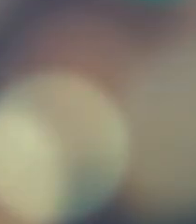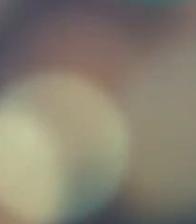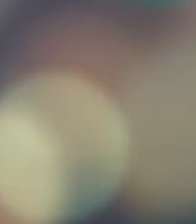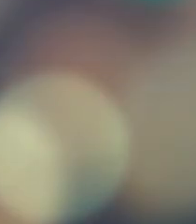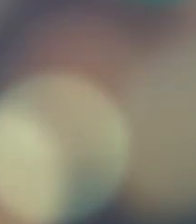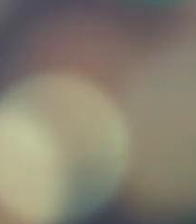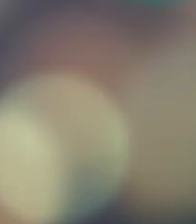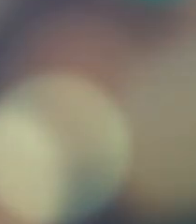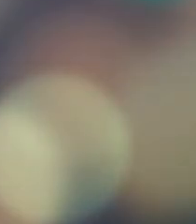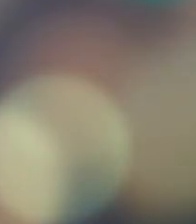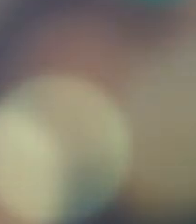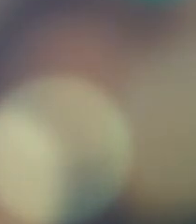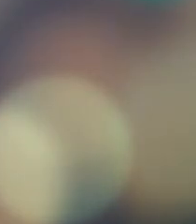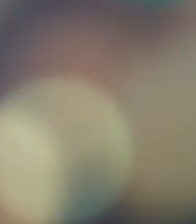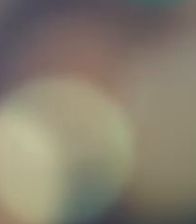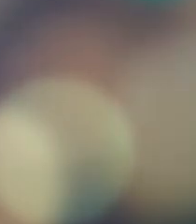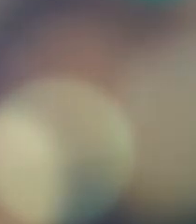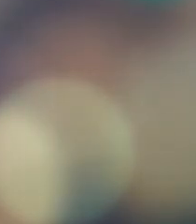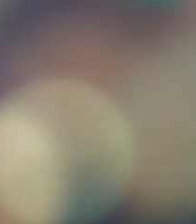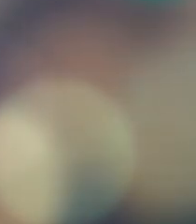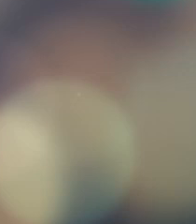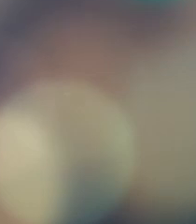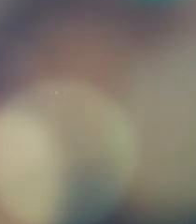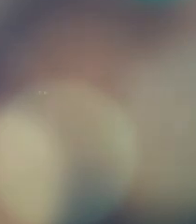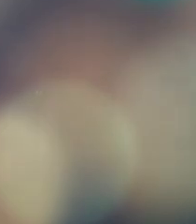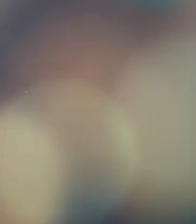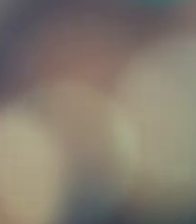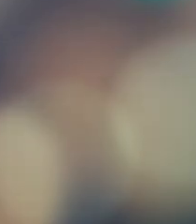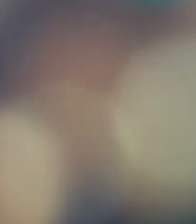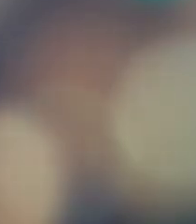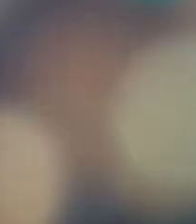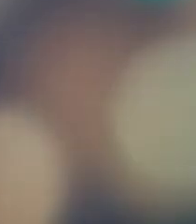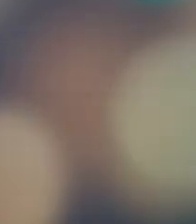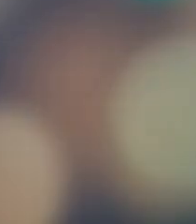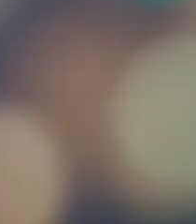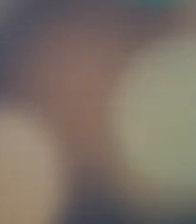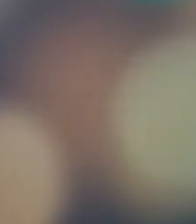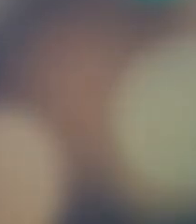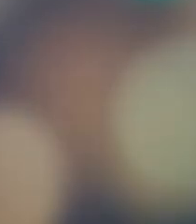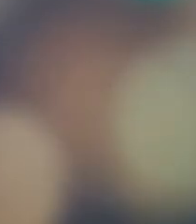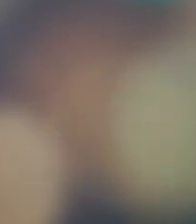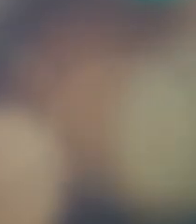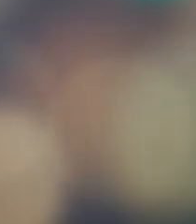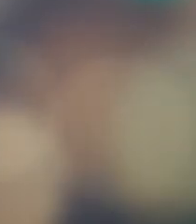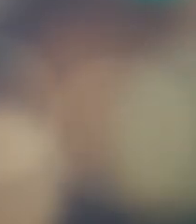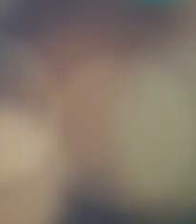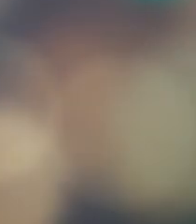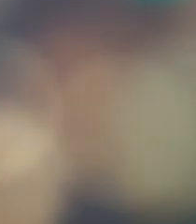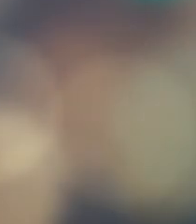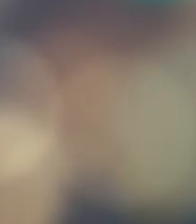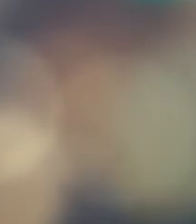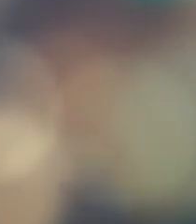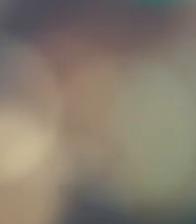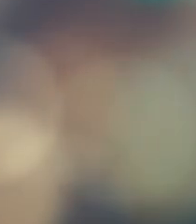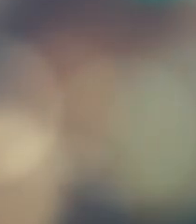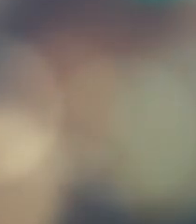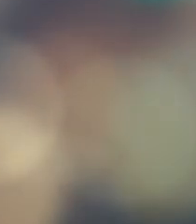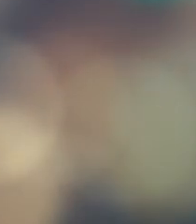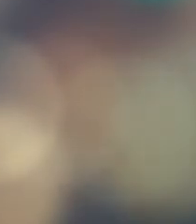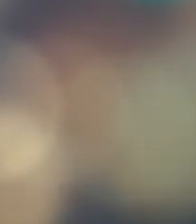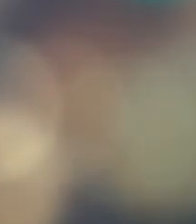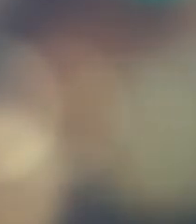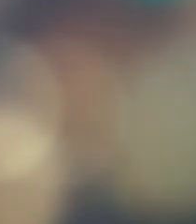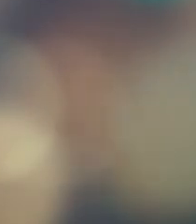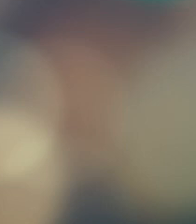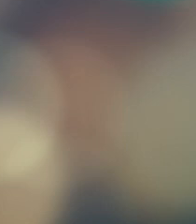소중한 시간을 내어 인터뷰에 참여해주신 분들을 소개합니다. 공무원의 한국장애인개발원 최동규, MZ 청년들이